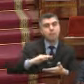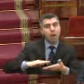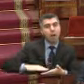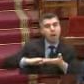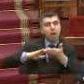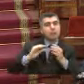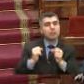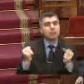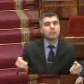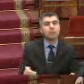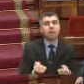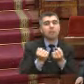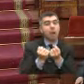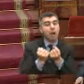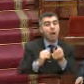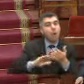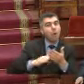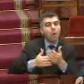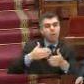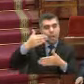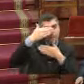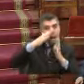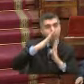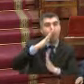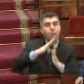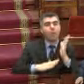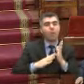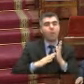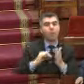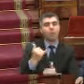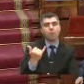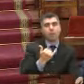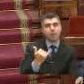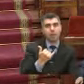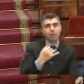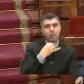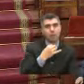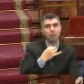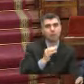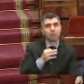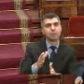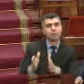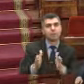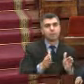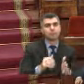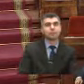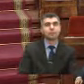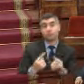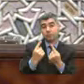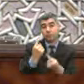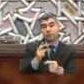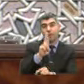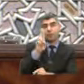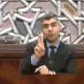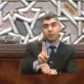للتنمية الاقتصادية بهذا البلد، ما نبقاوش فقط نتحدثوا على أنه قطاع اجتماعي. السيد النائب، هل هناك تعقيبات